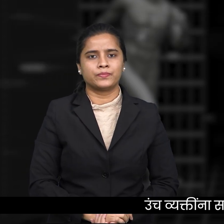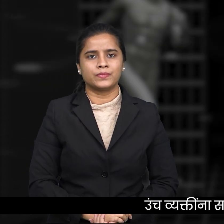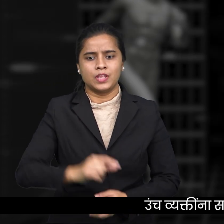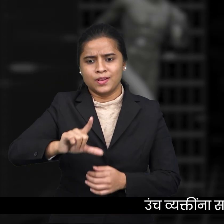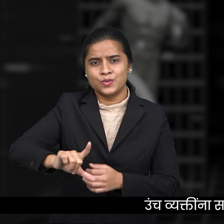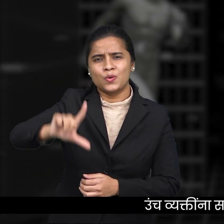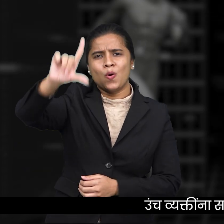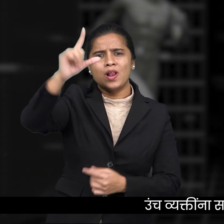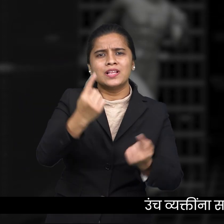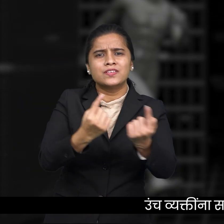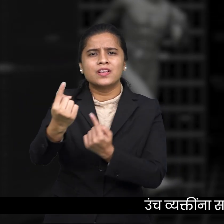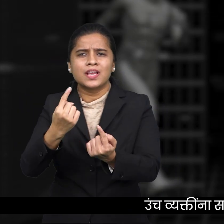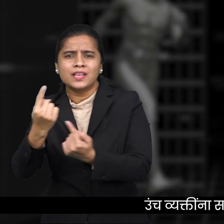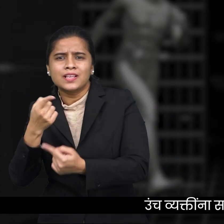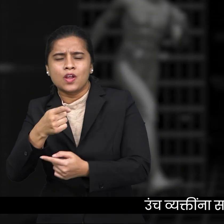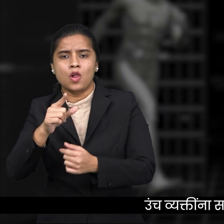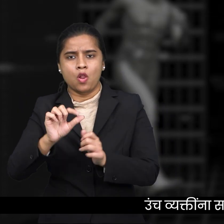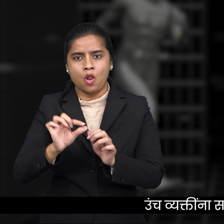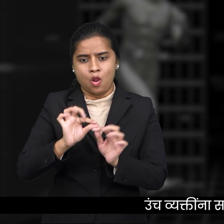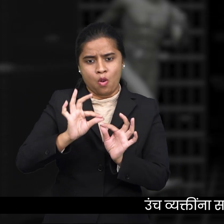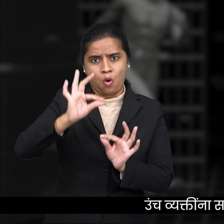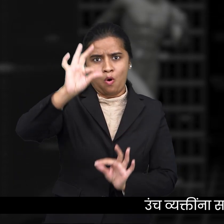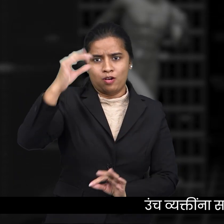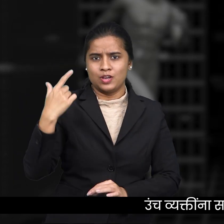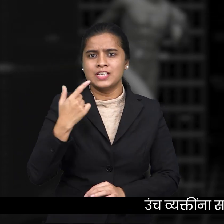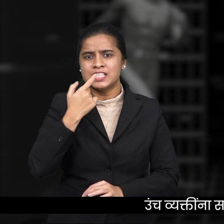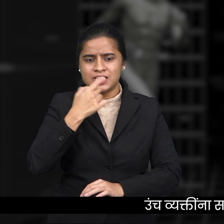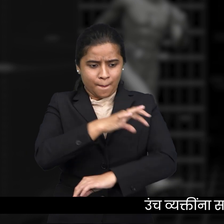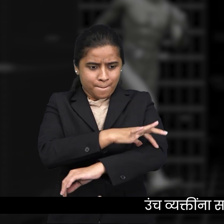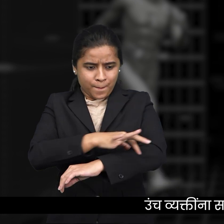उंच व्यक्तींना सामान्यतः लांब हाडे असतात.